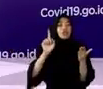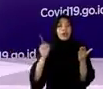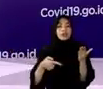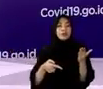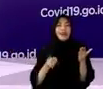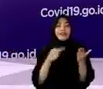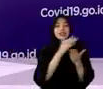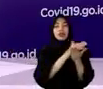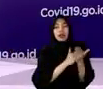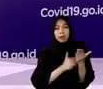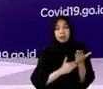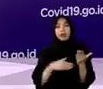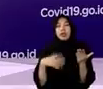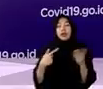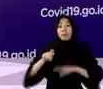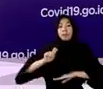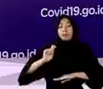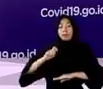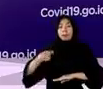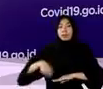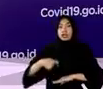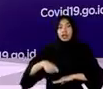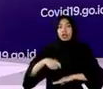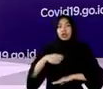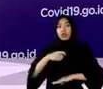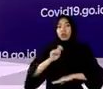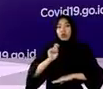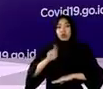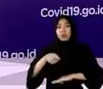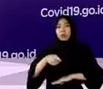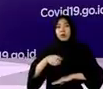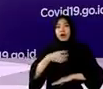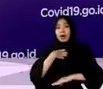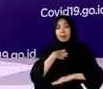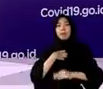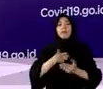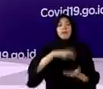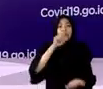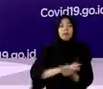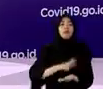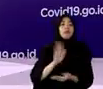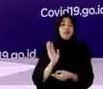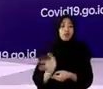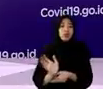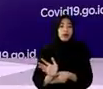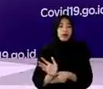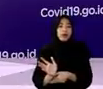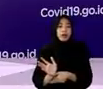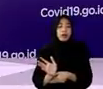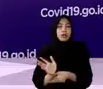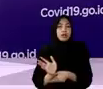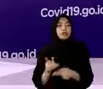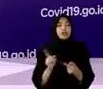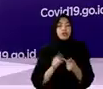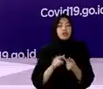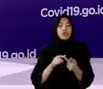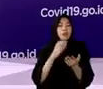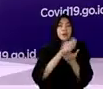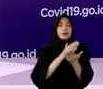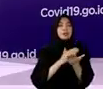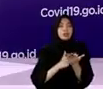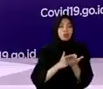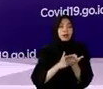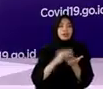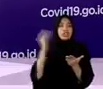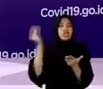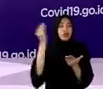dengan Permenkumham nomor 26 tahun 2020 dan sesuai dengan skema perjanjian Travel Corridor Arrangement